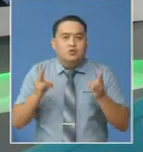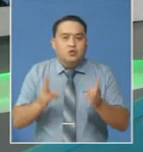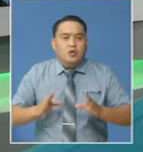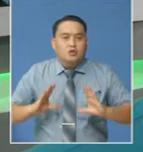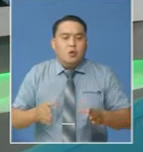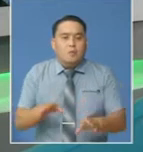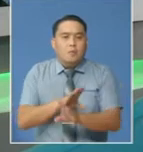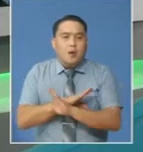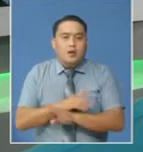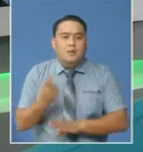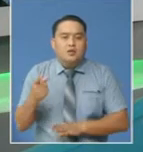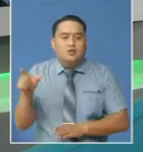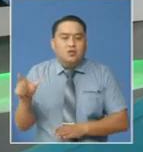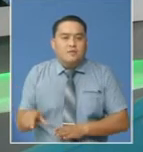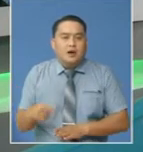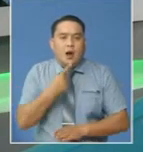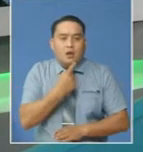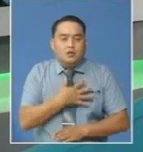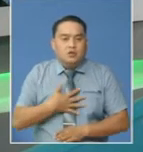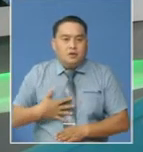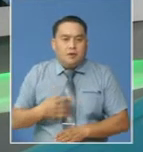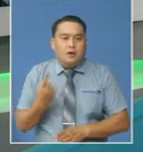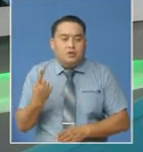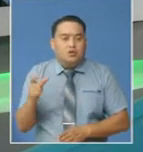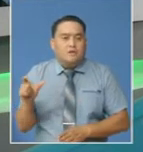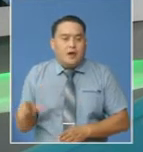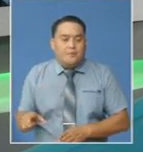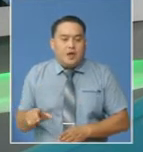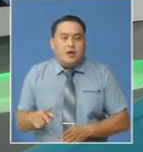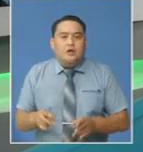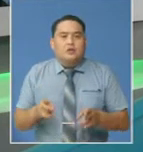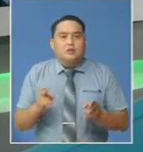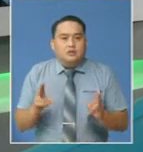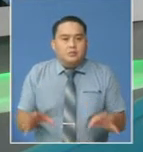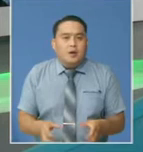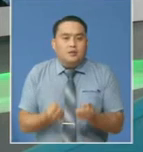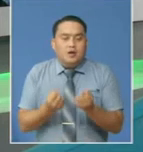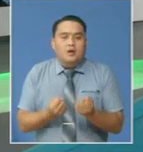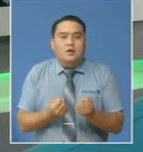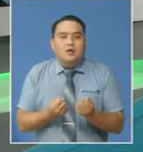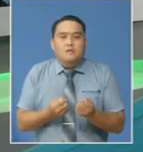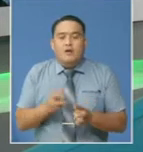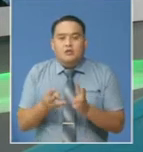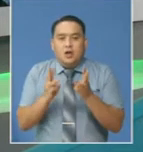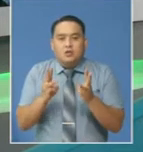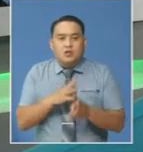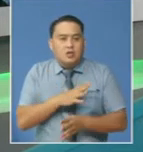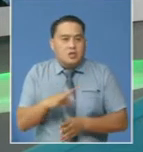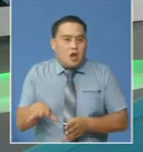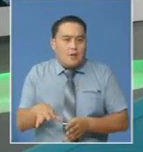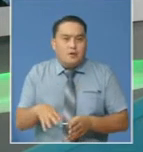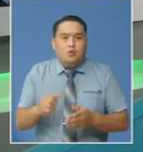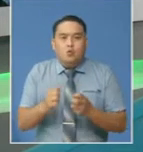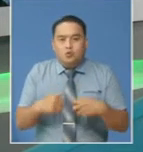погиб пилот и пострадал один человек. Происшествие подтвердили в областном департаменте ЧС. Возгорания не было, все причины